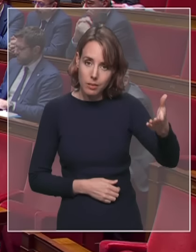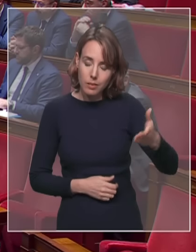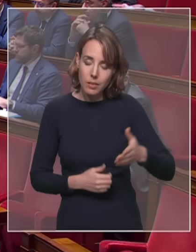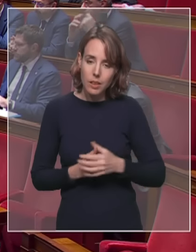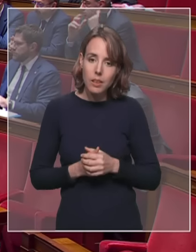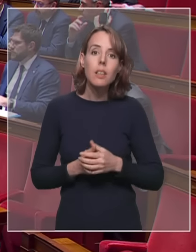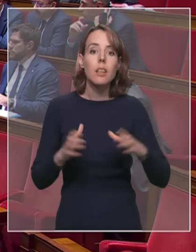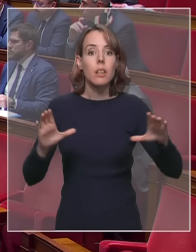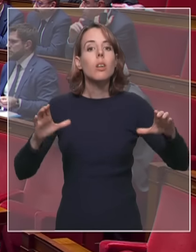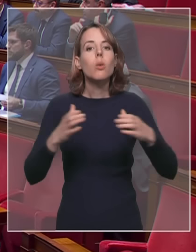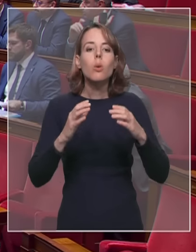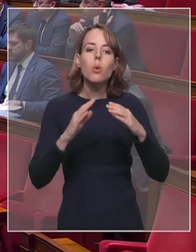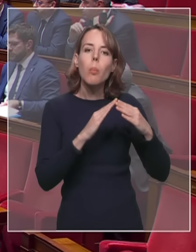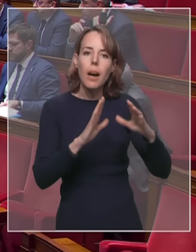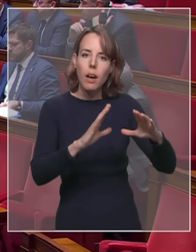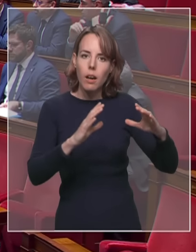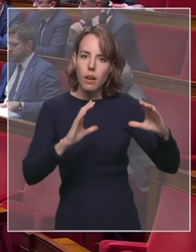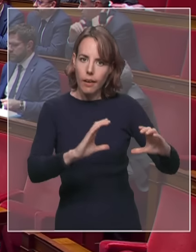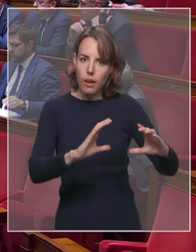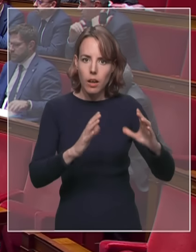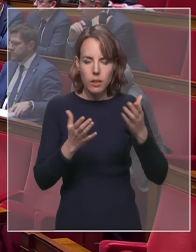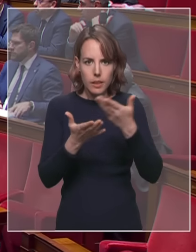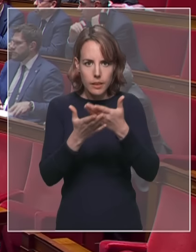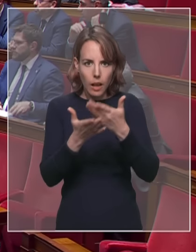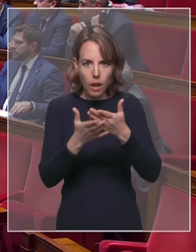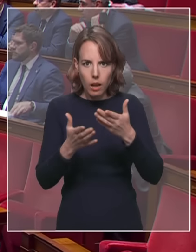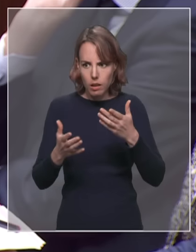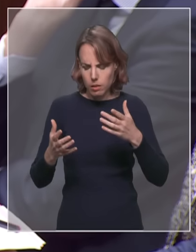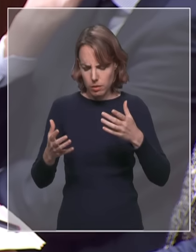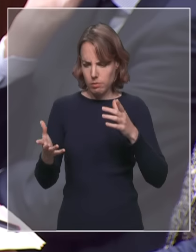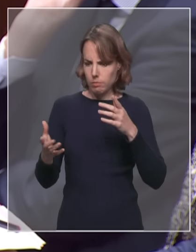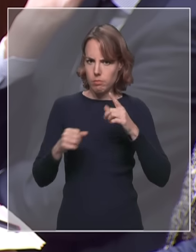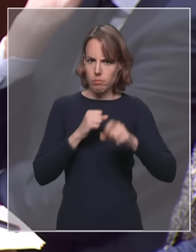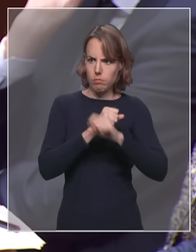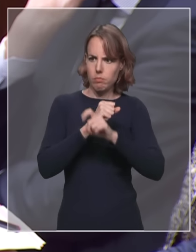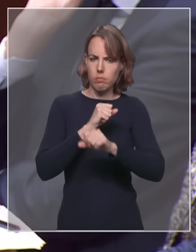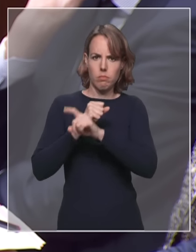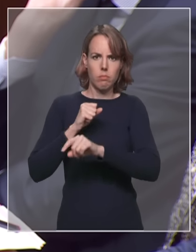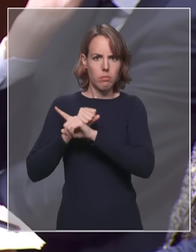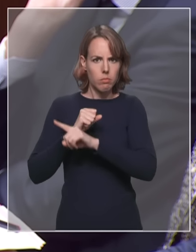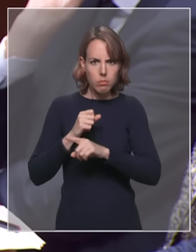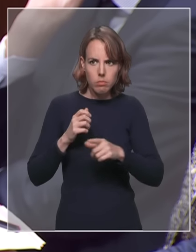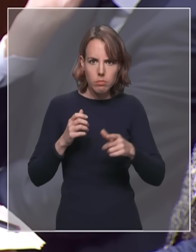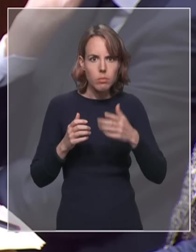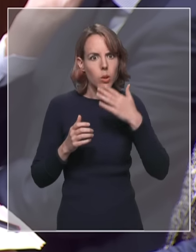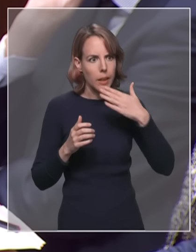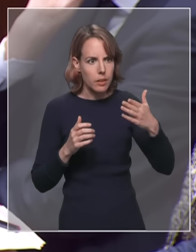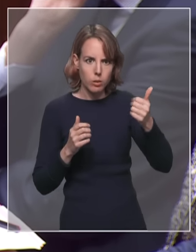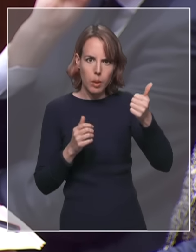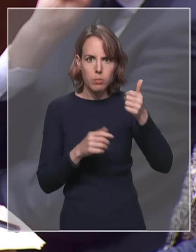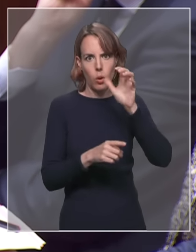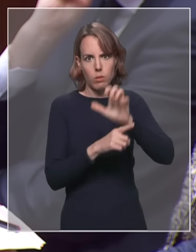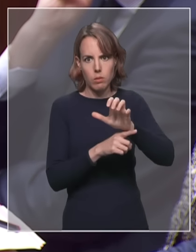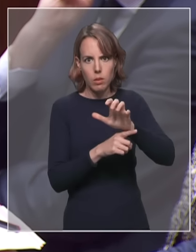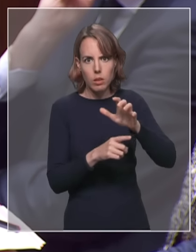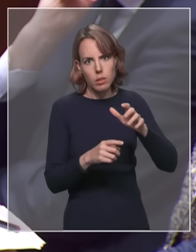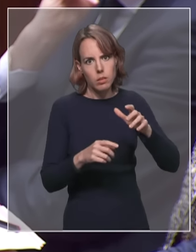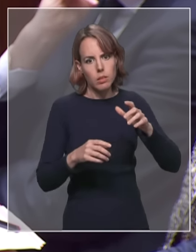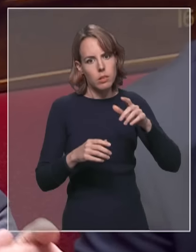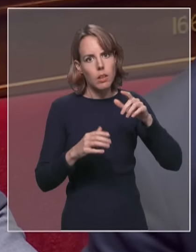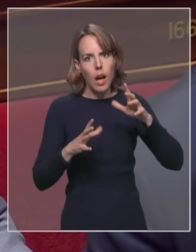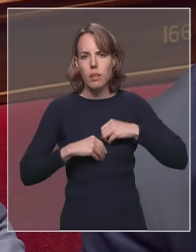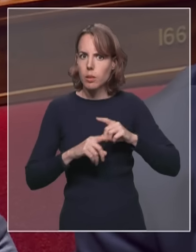d'avoir refusé cette copie que je qualifie de Frankenstein sur le texte initial que nous avons proposé. Vous citez, monsieur le député,